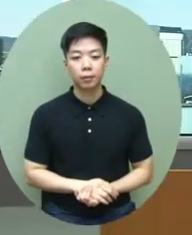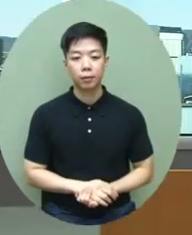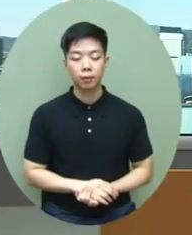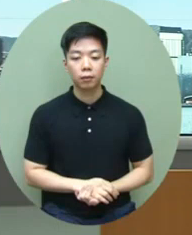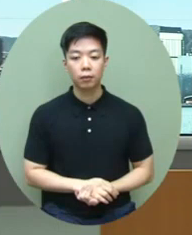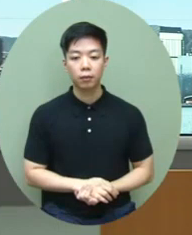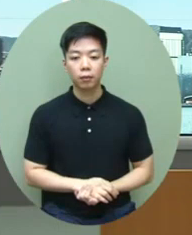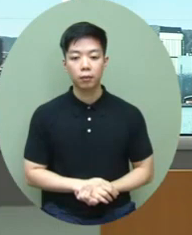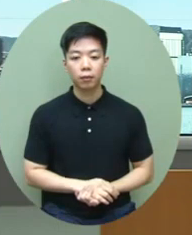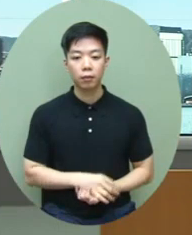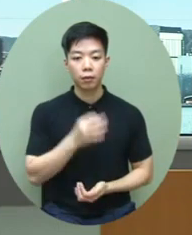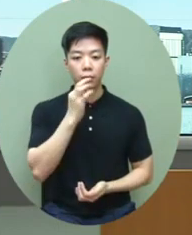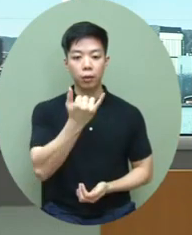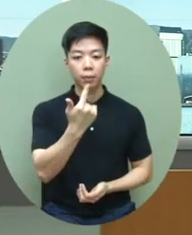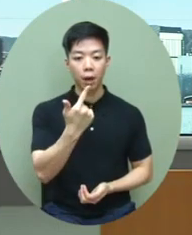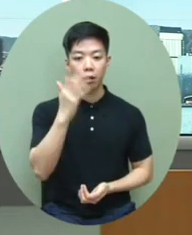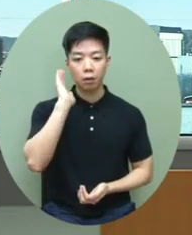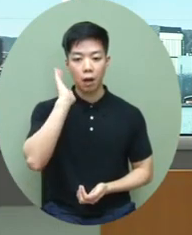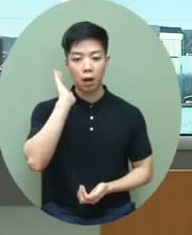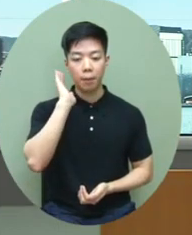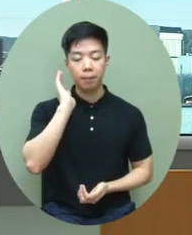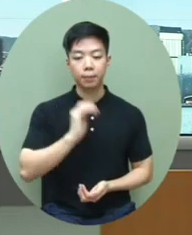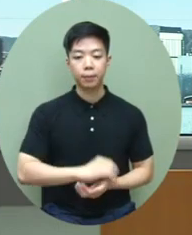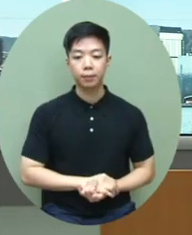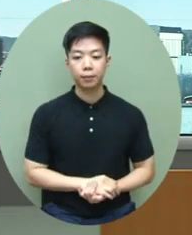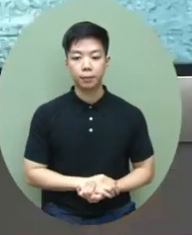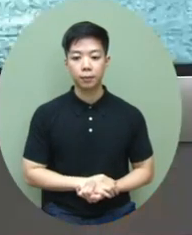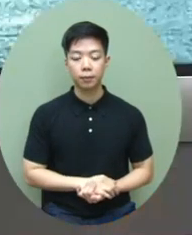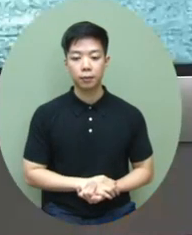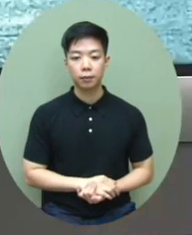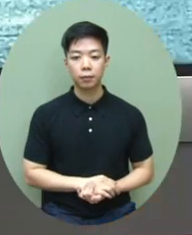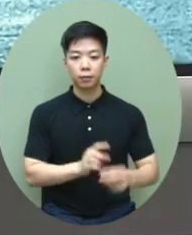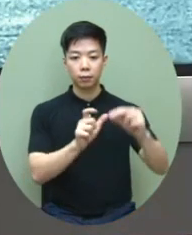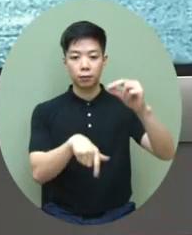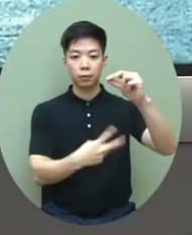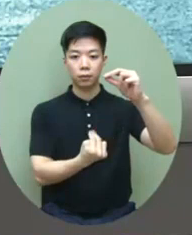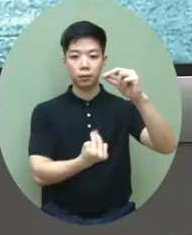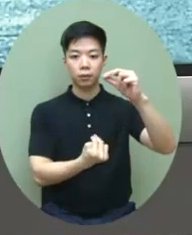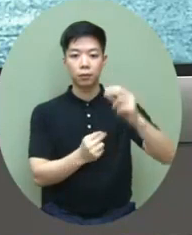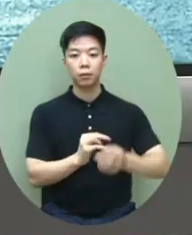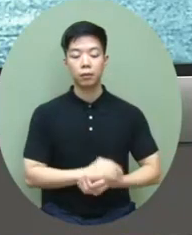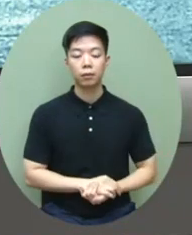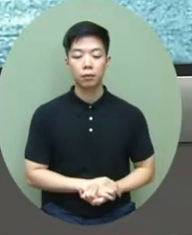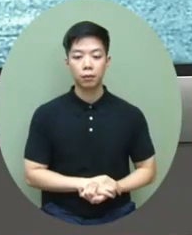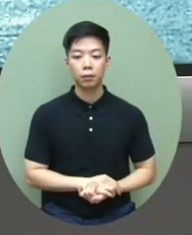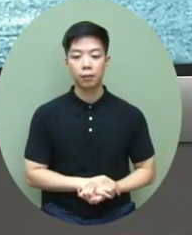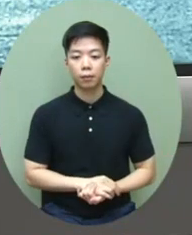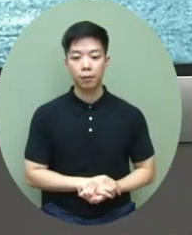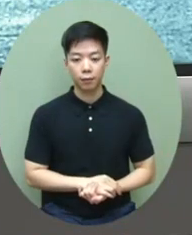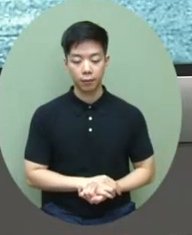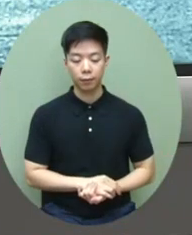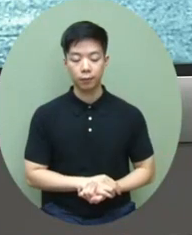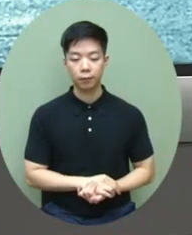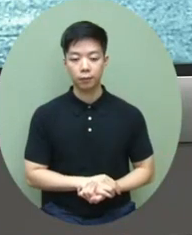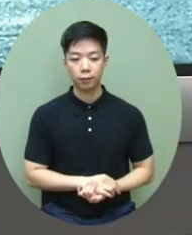就住嗰、那個68歲嘅男性啦，佢。就7月20號咧，佢有個記錄就話佢有個陽性